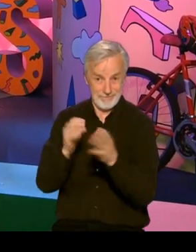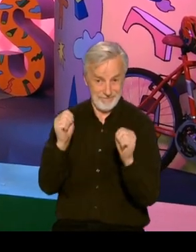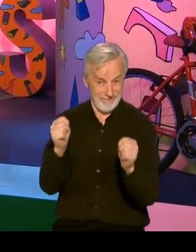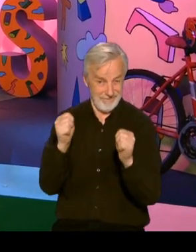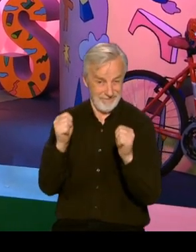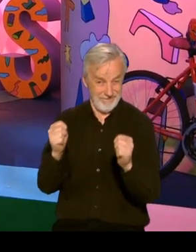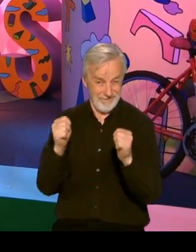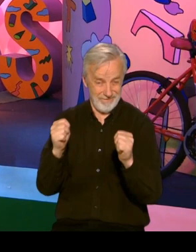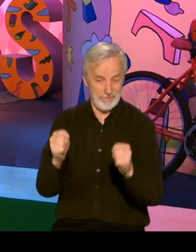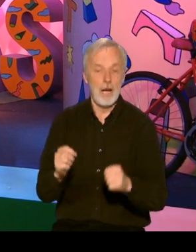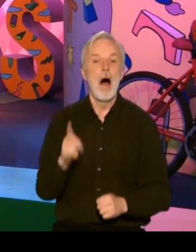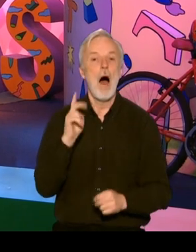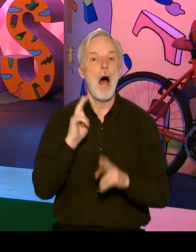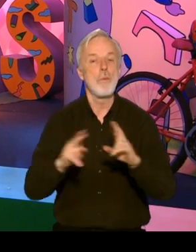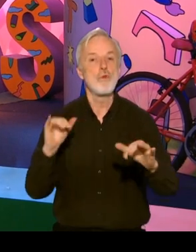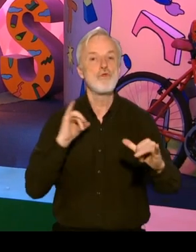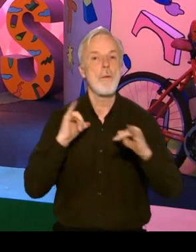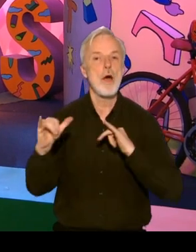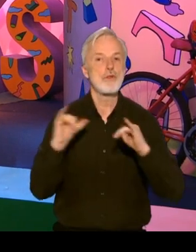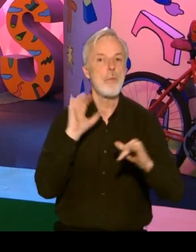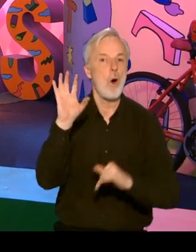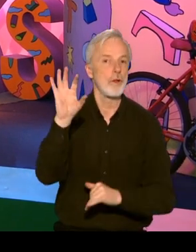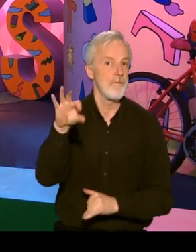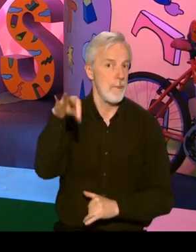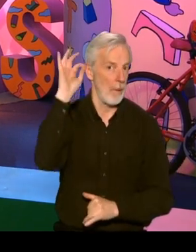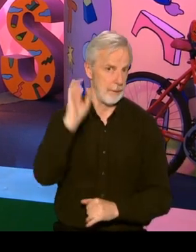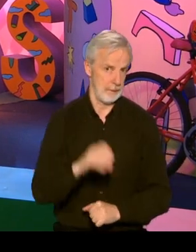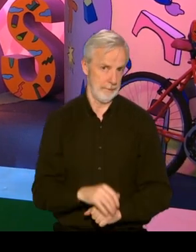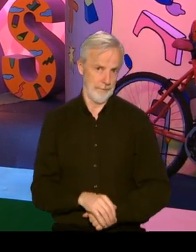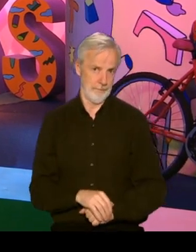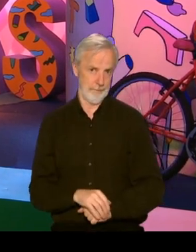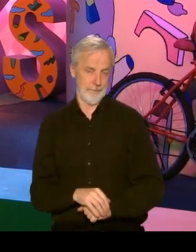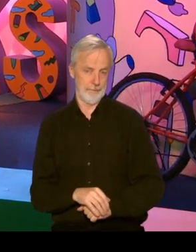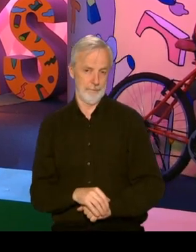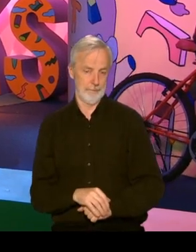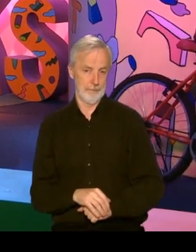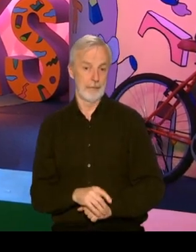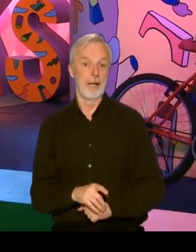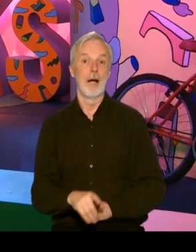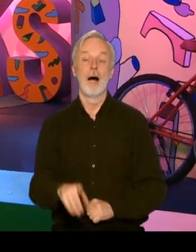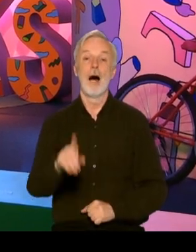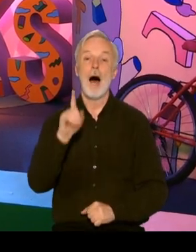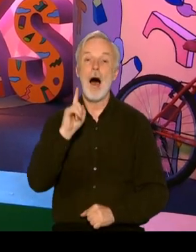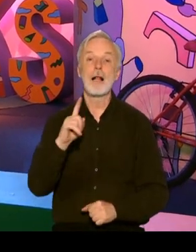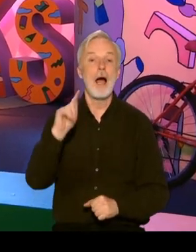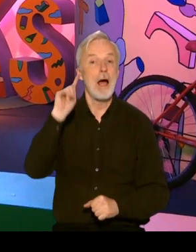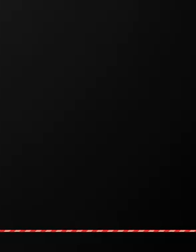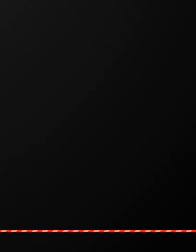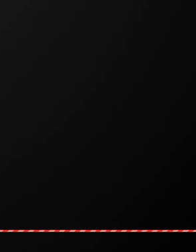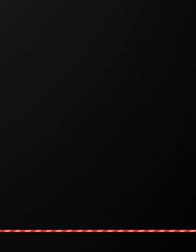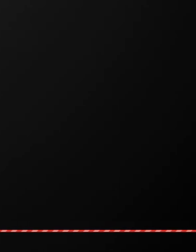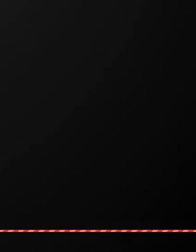si vybrat, který sport to bude, komu budeme fandit nejvíc. No, ovšem, po pohádce.